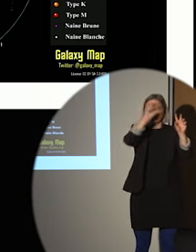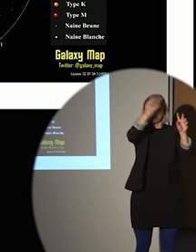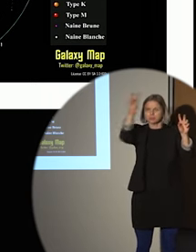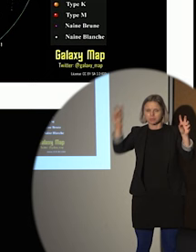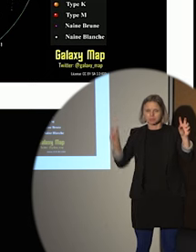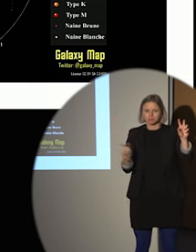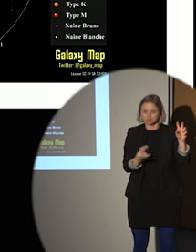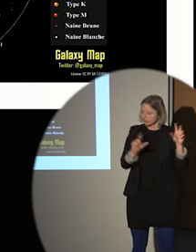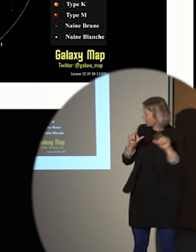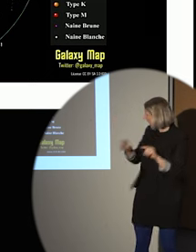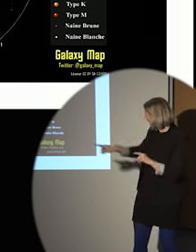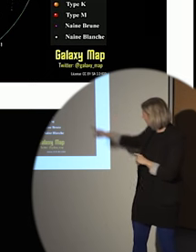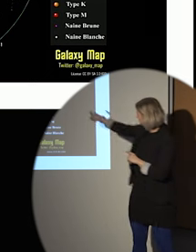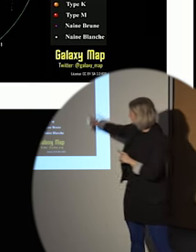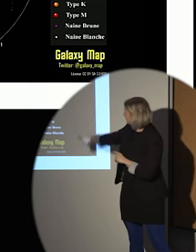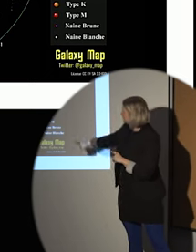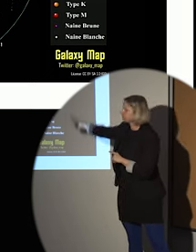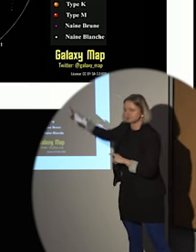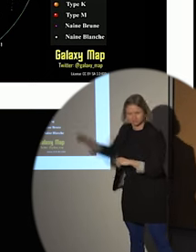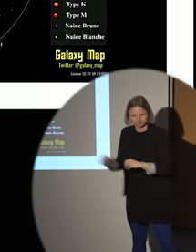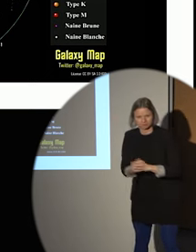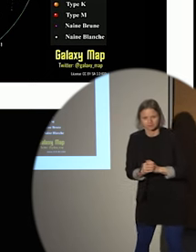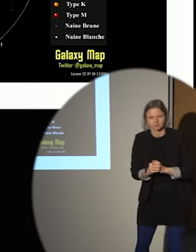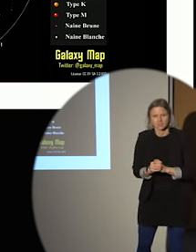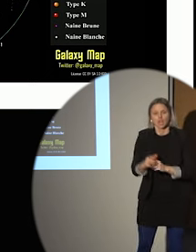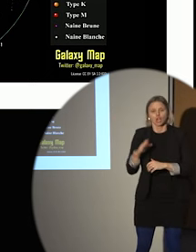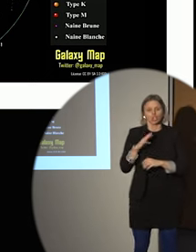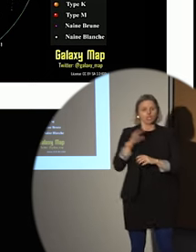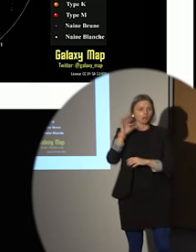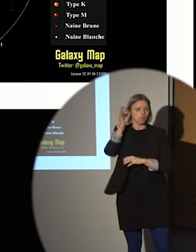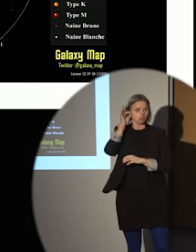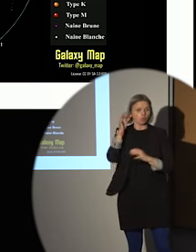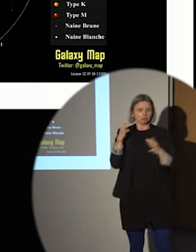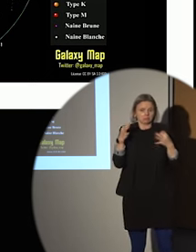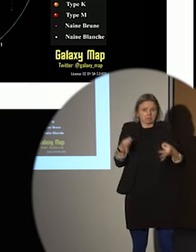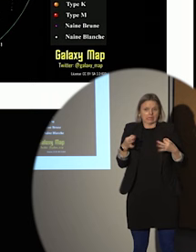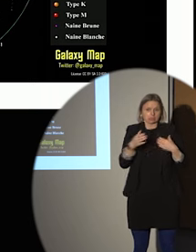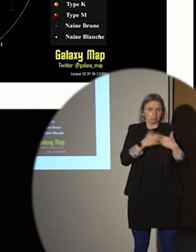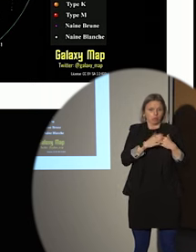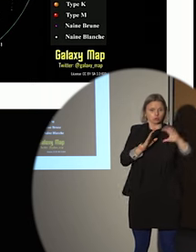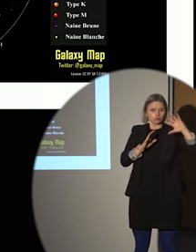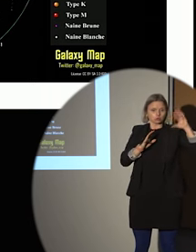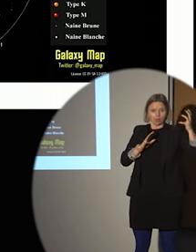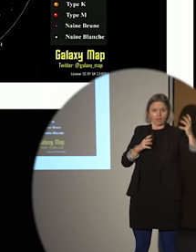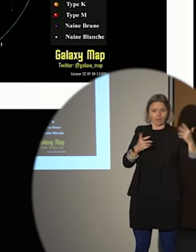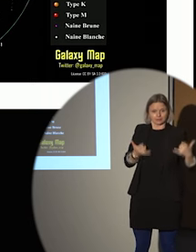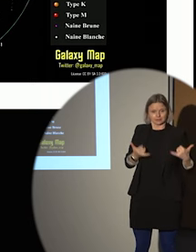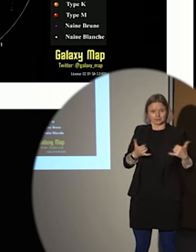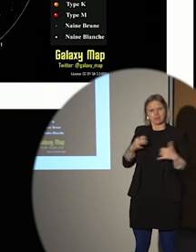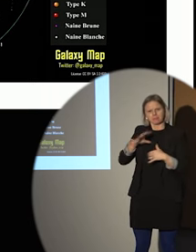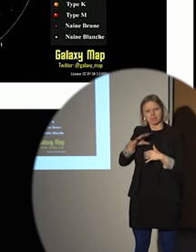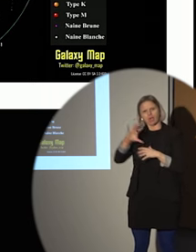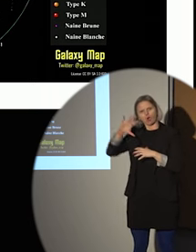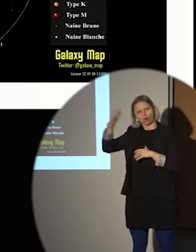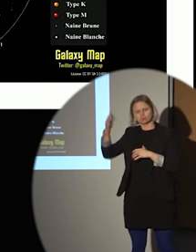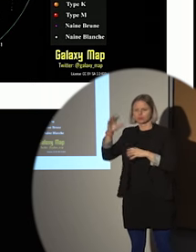c'est une étoile très classique. Mais il y a aussi des étoiles de type K, les rouges ici, ou des étoiles jeunes